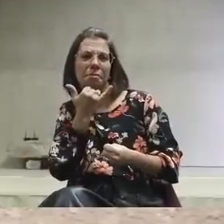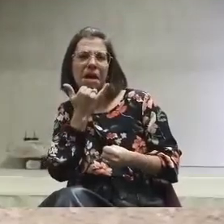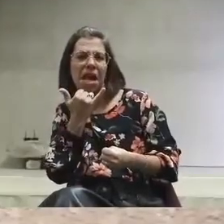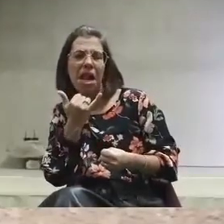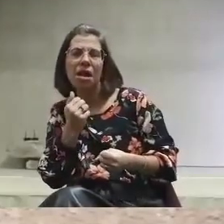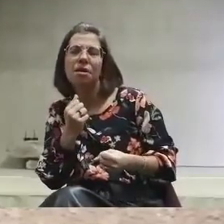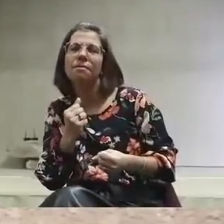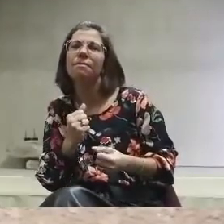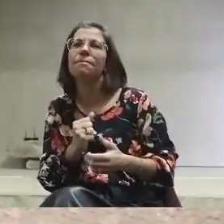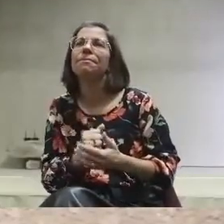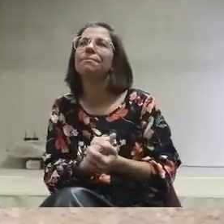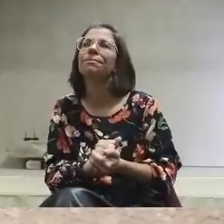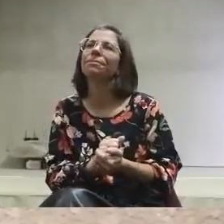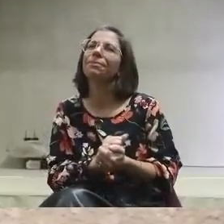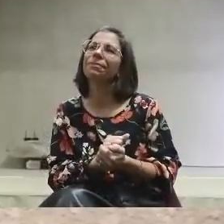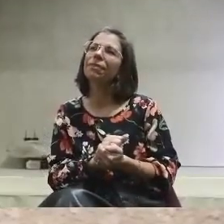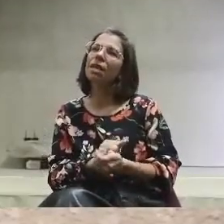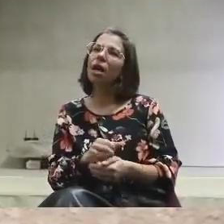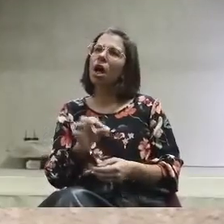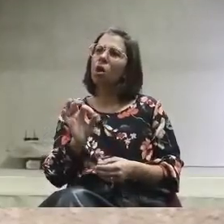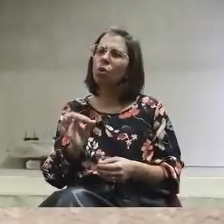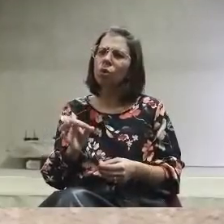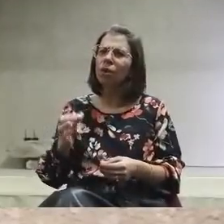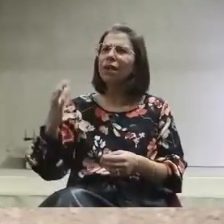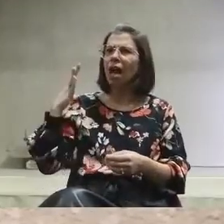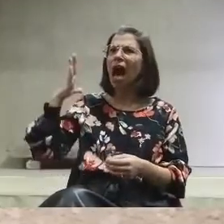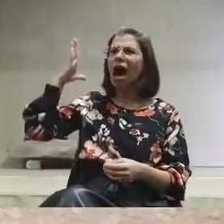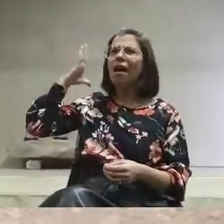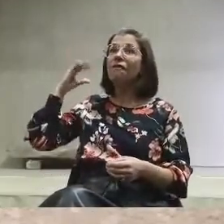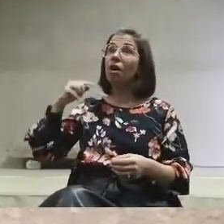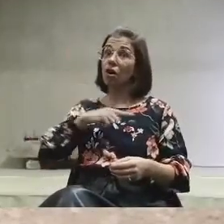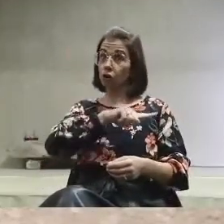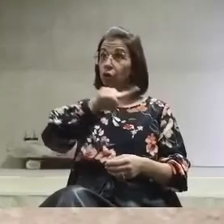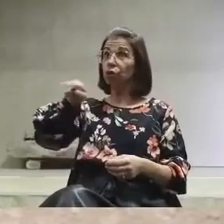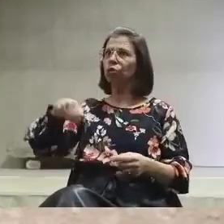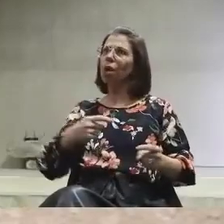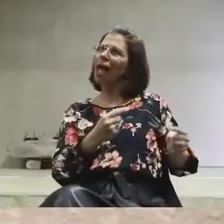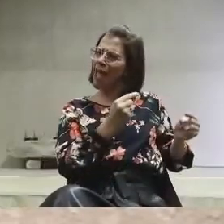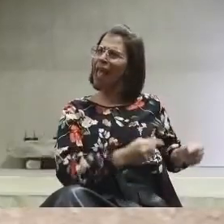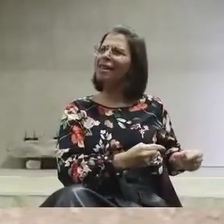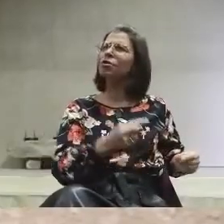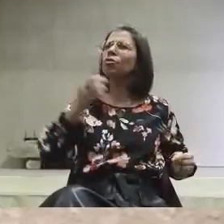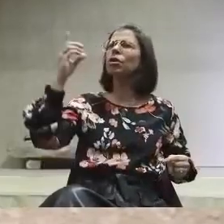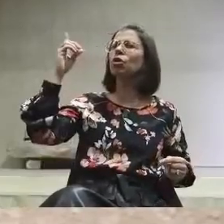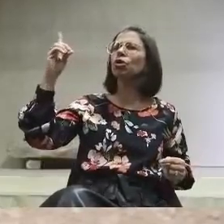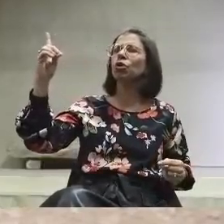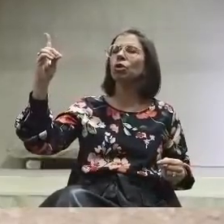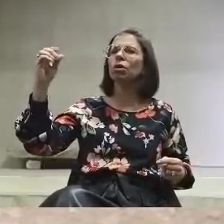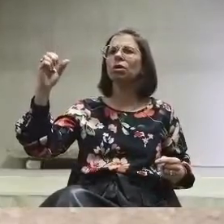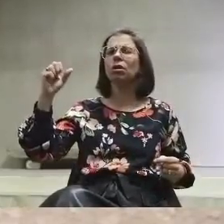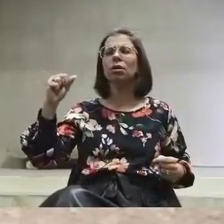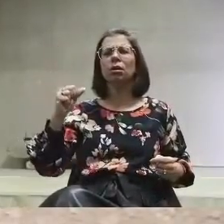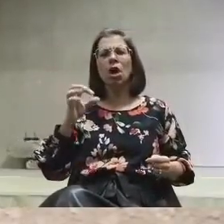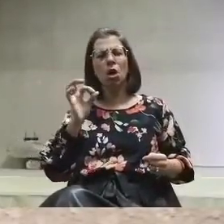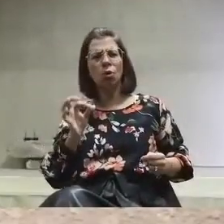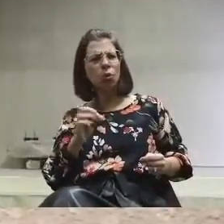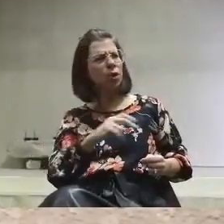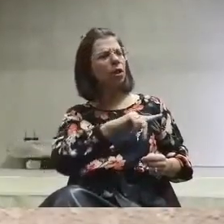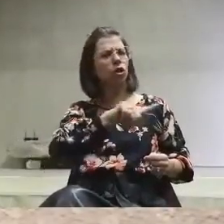Dieu? Que vous faites partie de ceux qui ont maltraité Jésus? De ceux qui ont craché sur